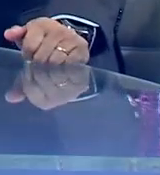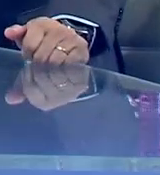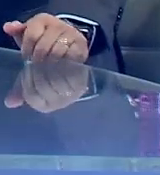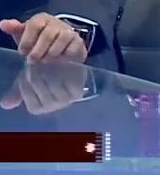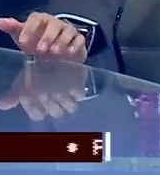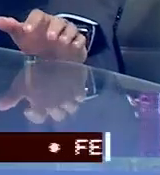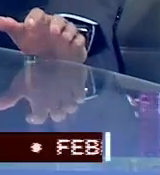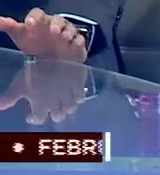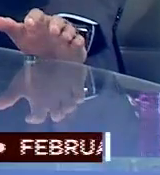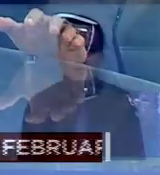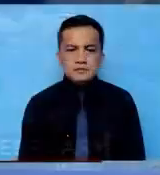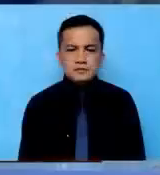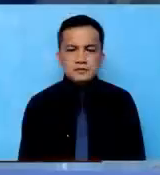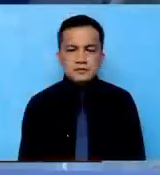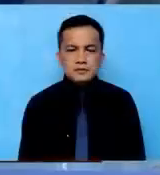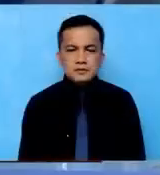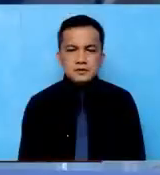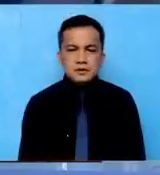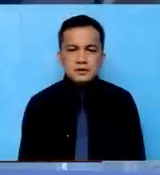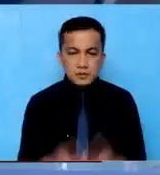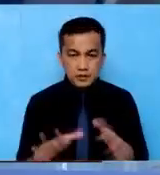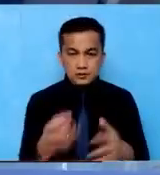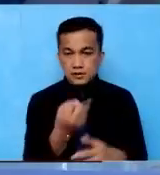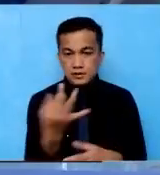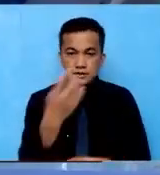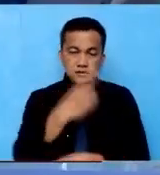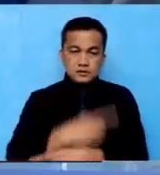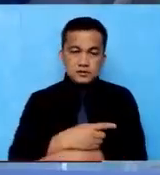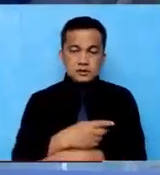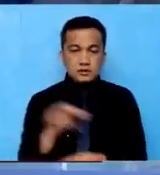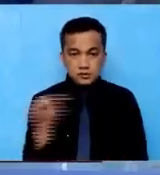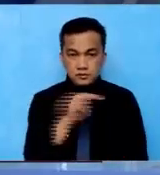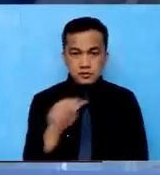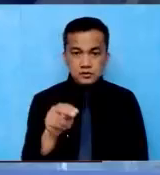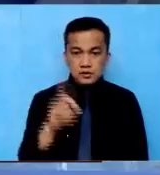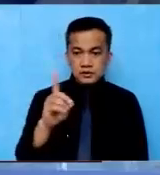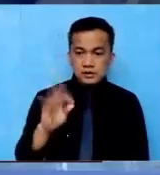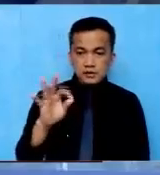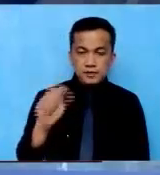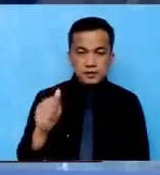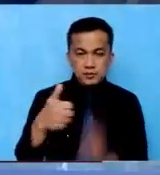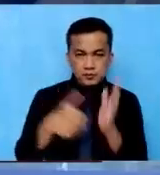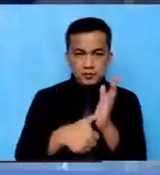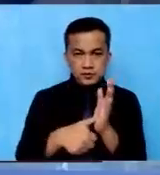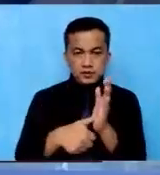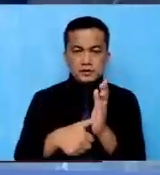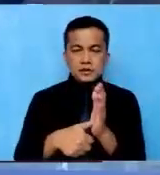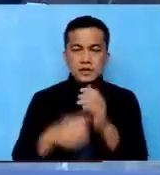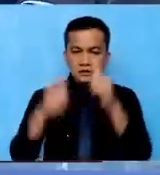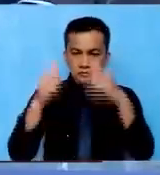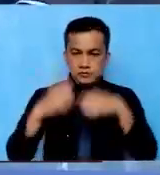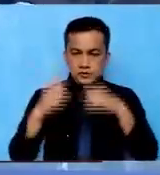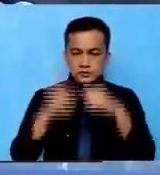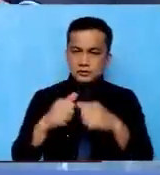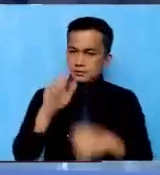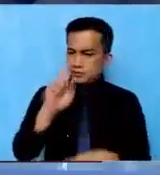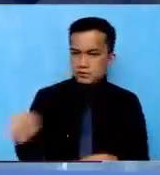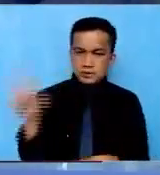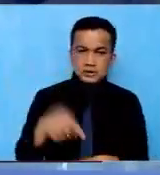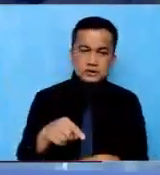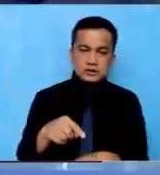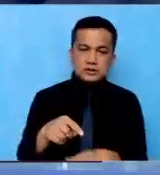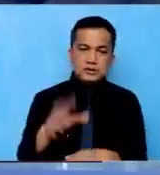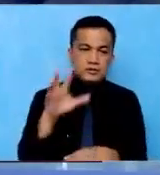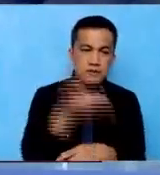Matapos ang ilang araw na pagiging neutral, bumoto na rin ang ating Department of Foreign Affairs pabor sa pagkondena sa pananakop ng Russia sa